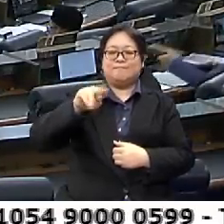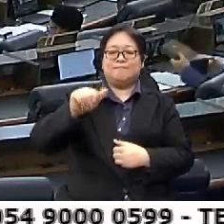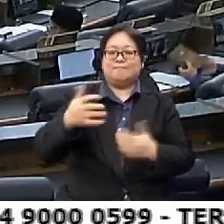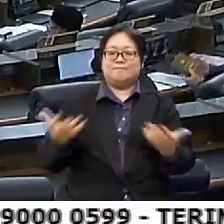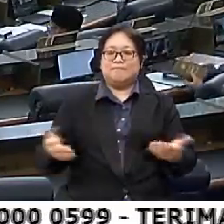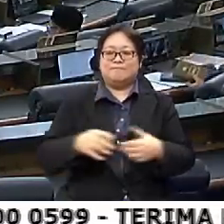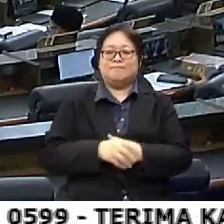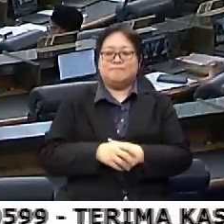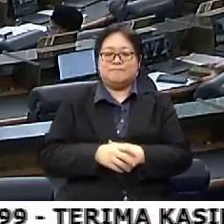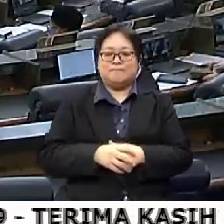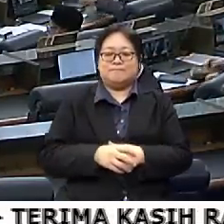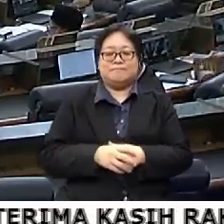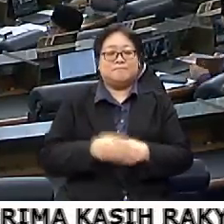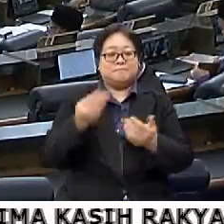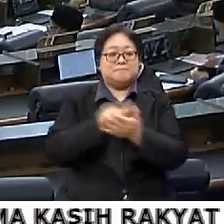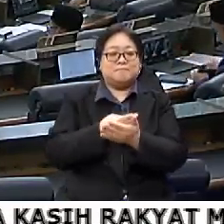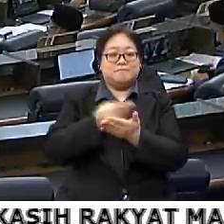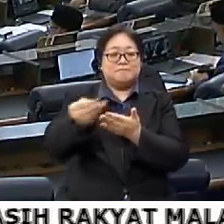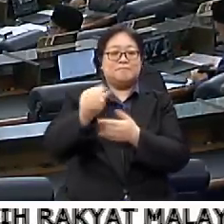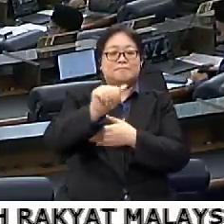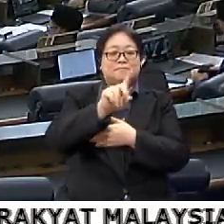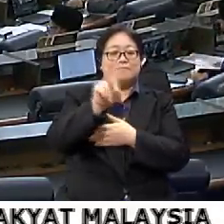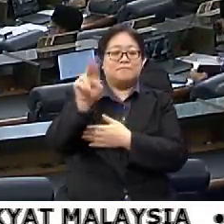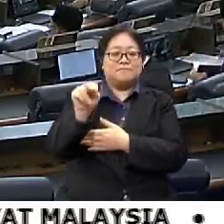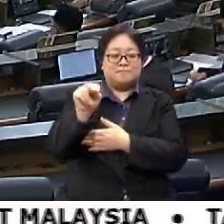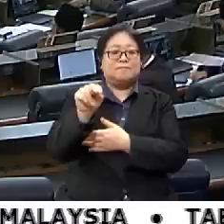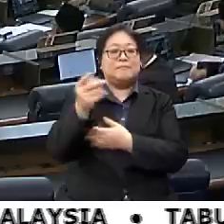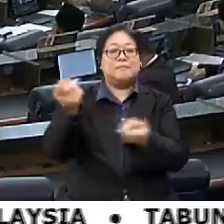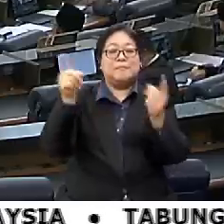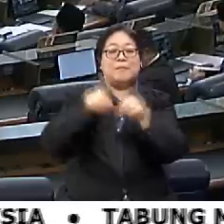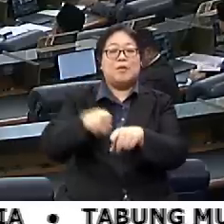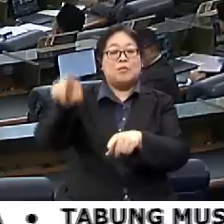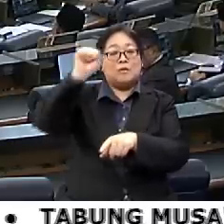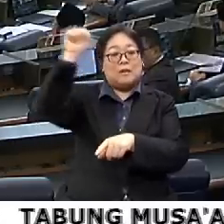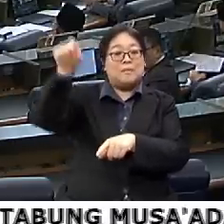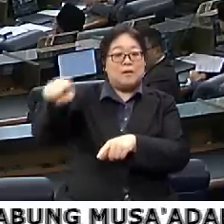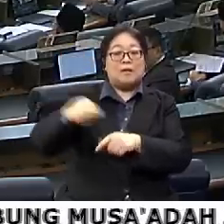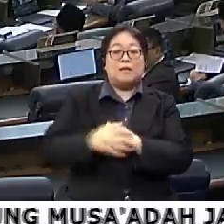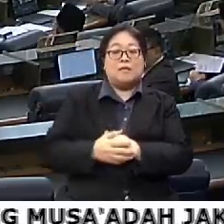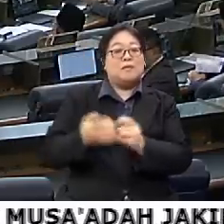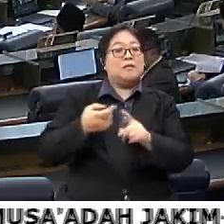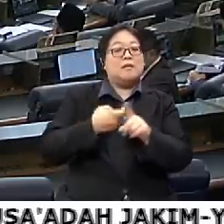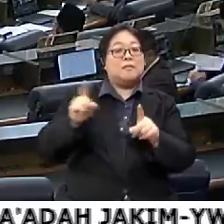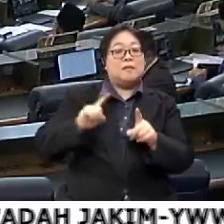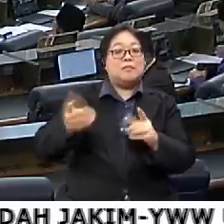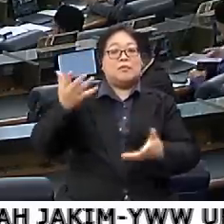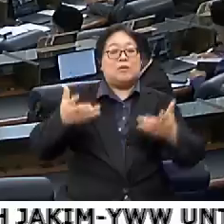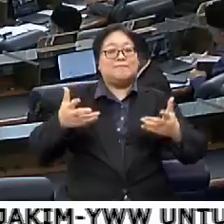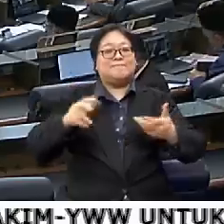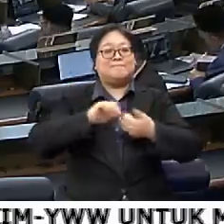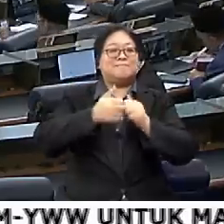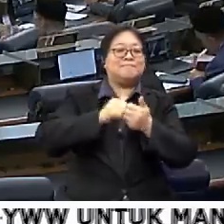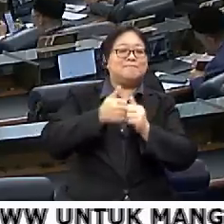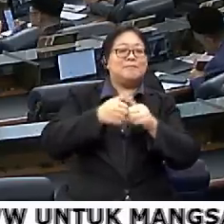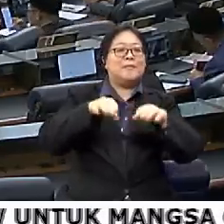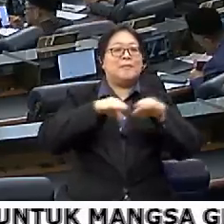Adakah pembelian adun-adun yang berlaku di Sabah itu berpunca daripada kegawatan yang berlaku di